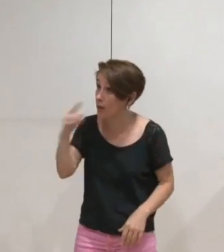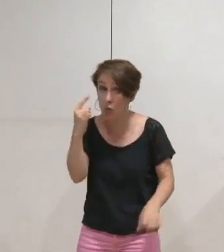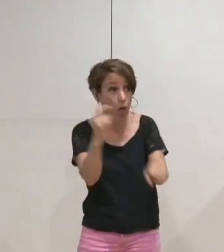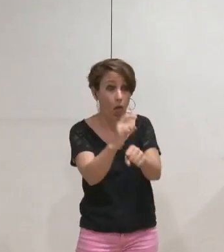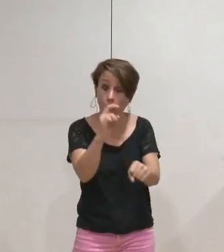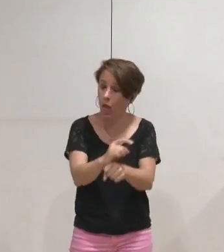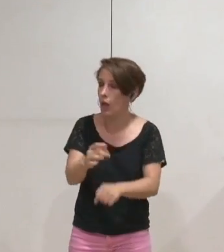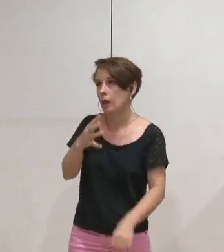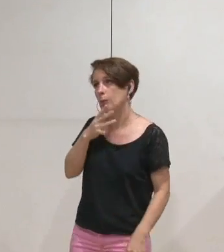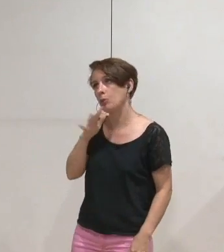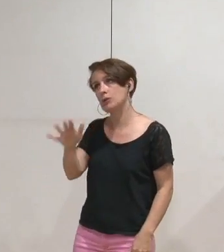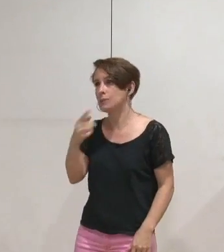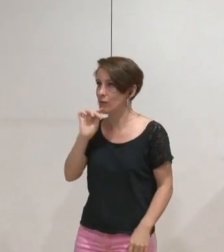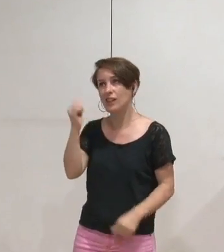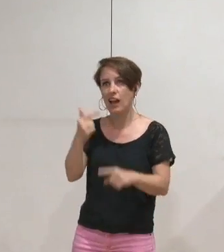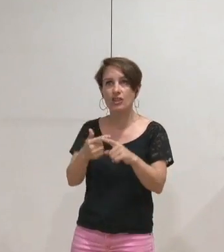euh